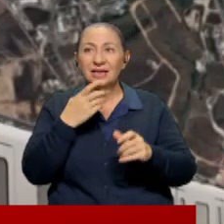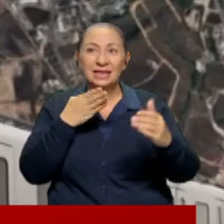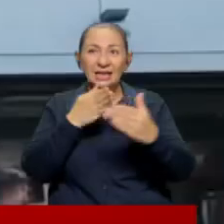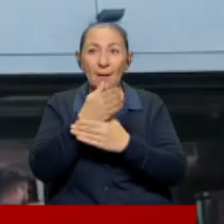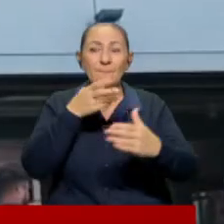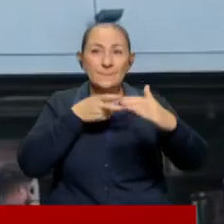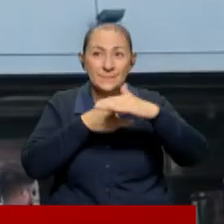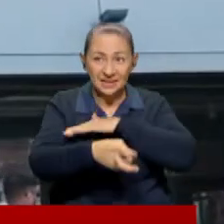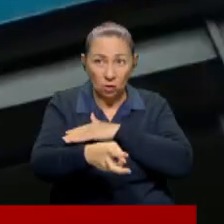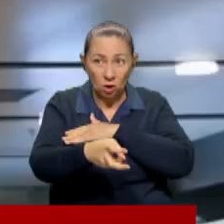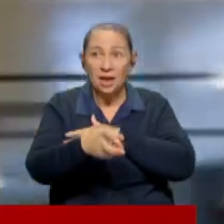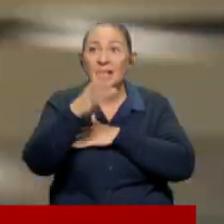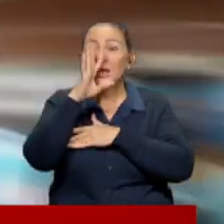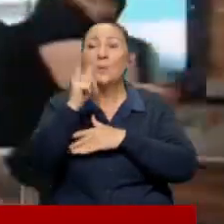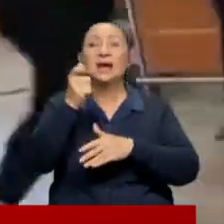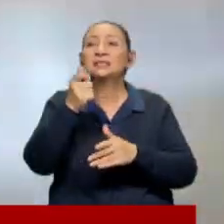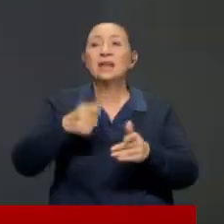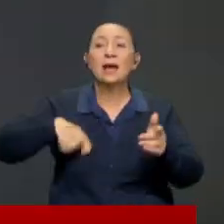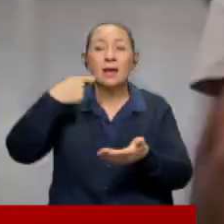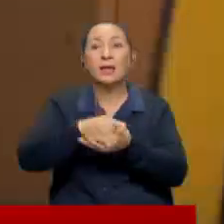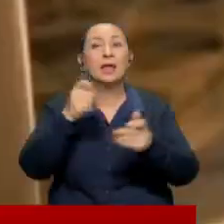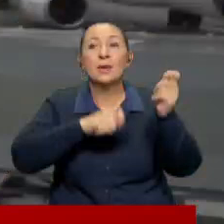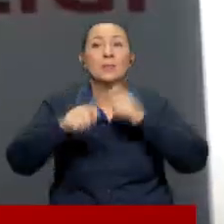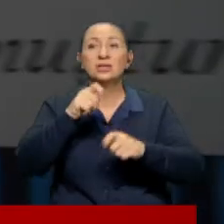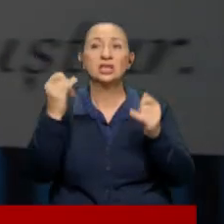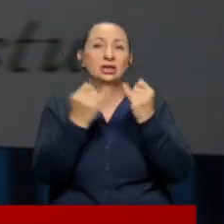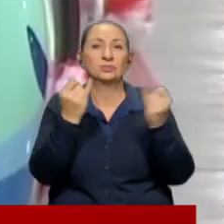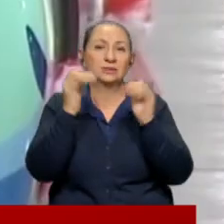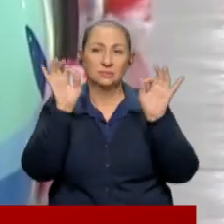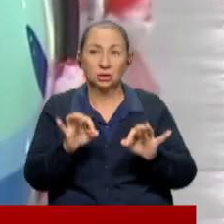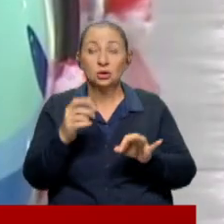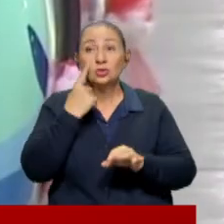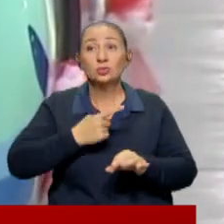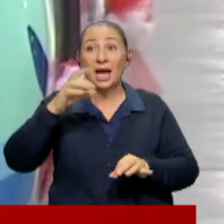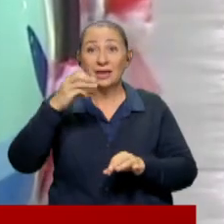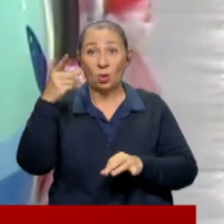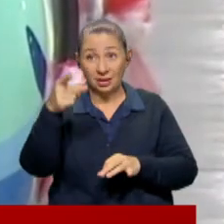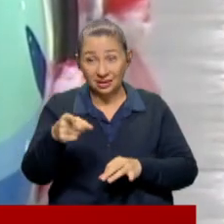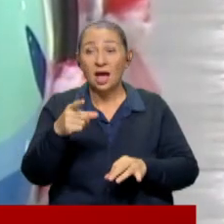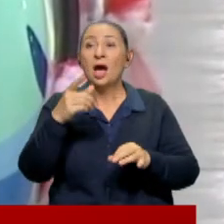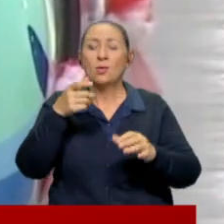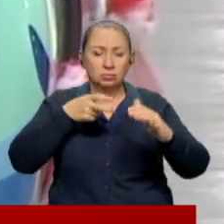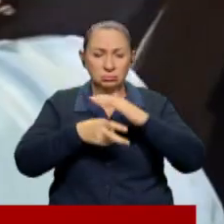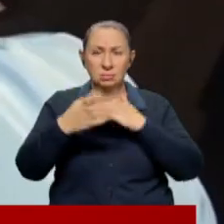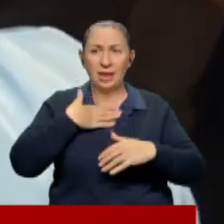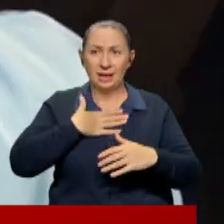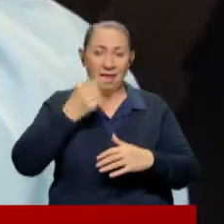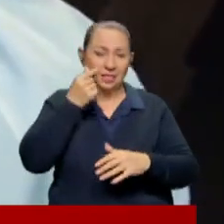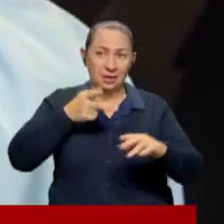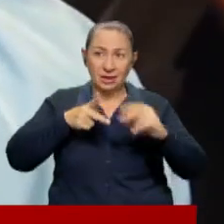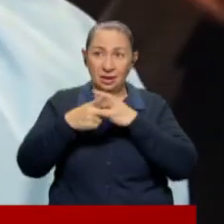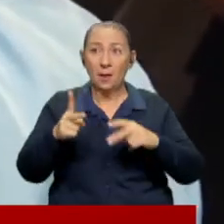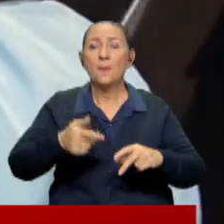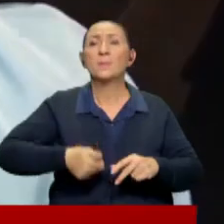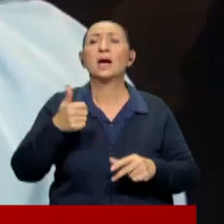ulaşabilen metro hattı kimin parasıyla yapıldı tartışmasını beraberinde getirdi. Cumhurbaşkanı Erdoğan hattı bizzat açtı,